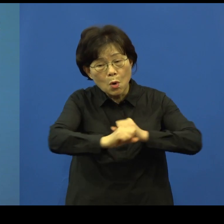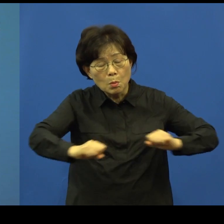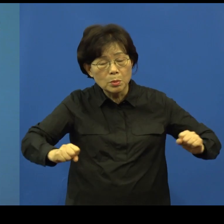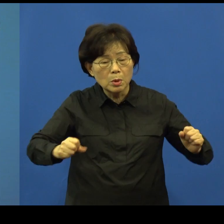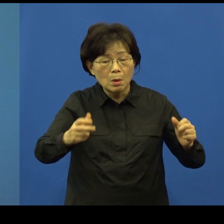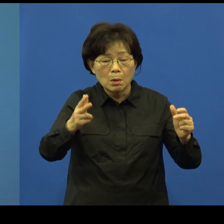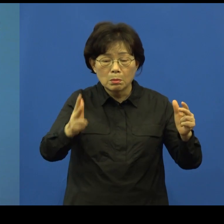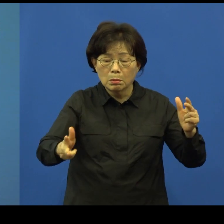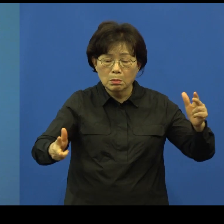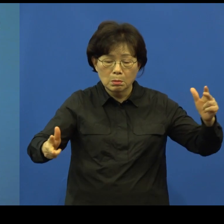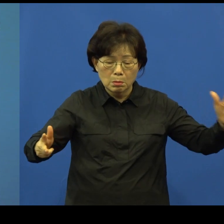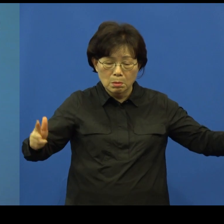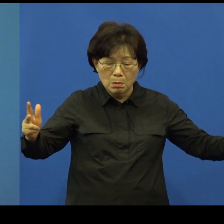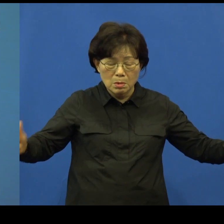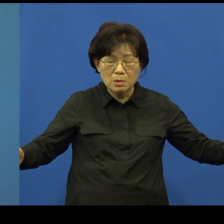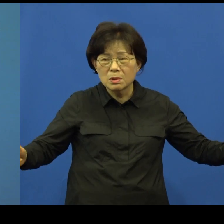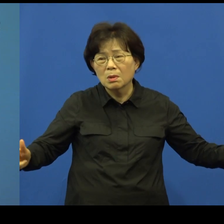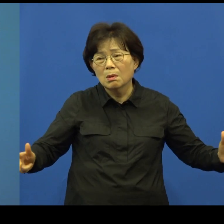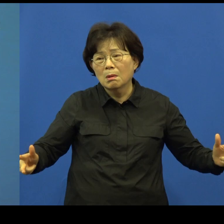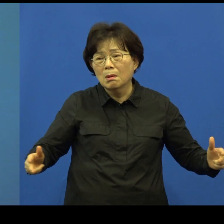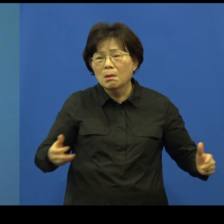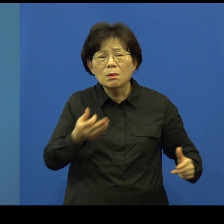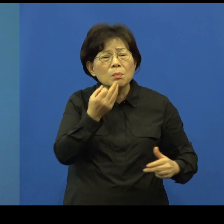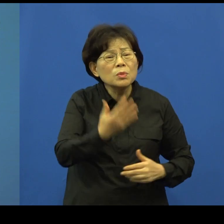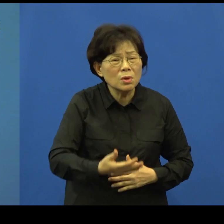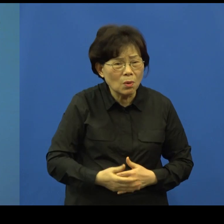얼마나 그거 힘들어요.